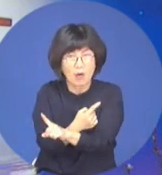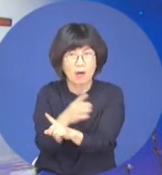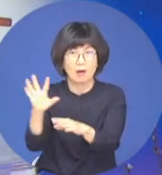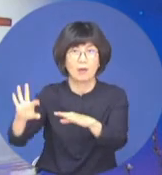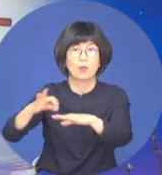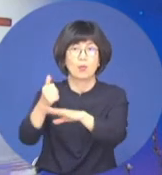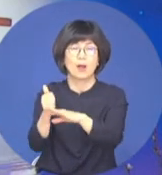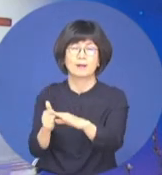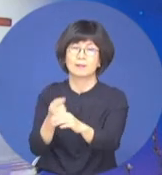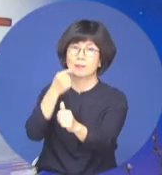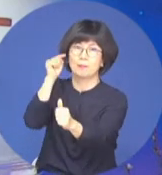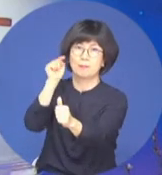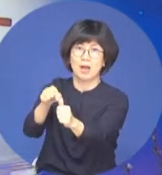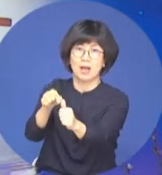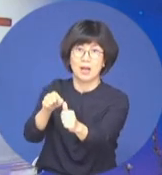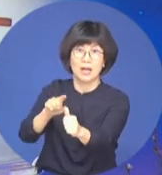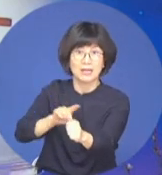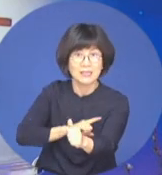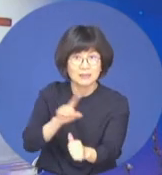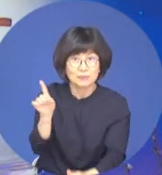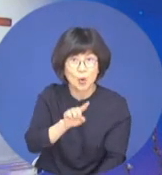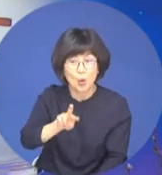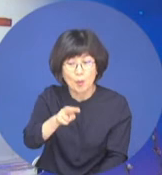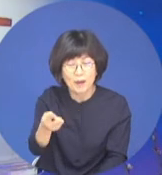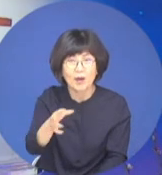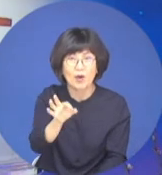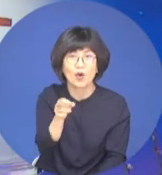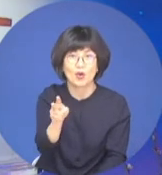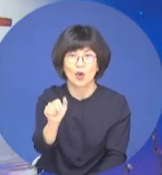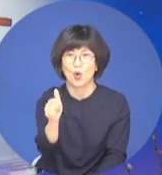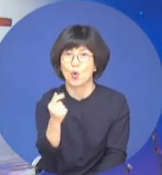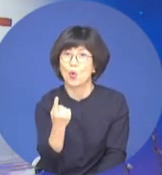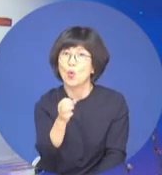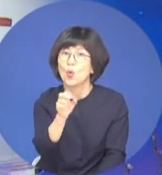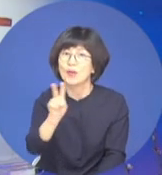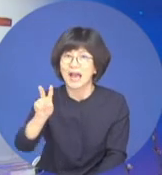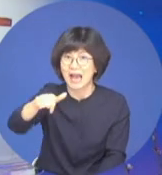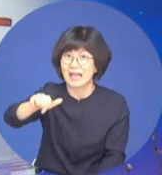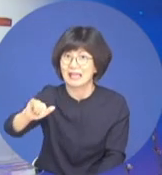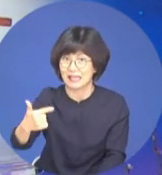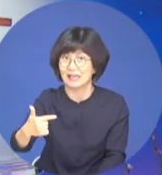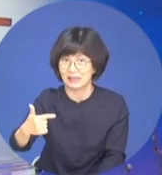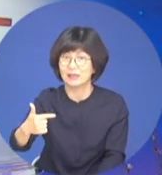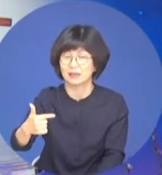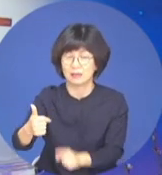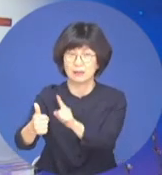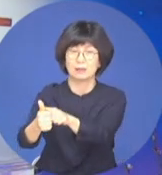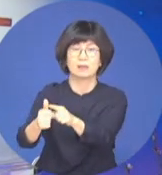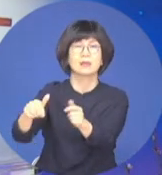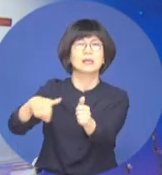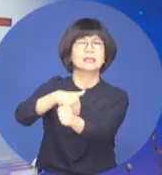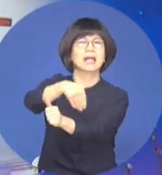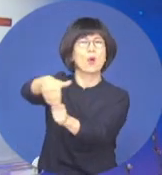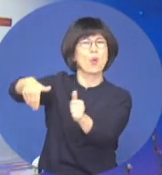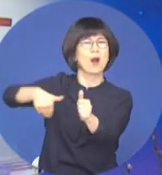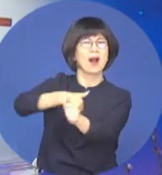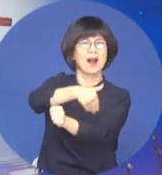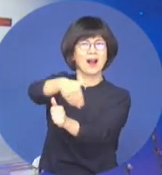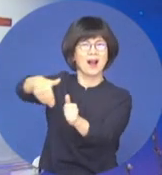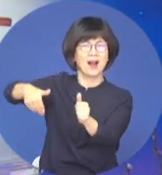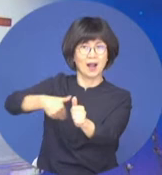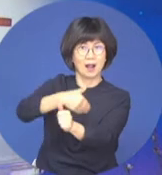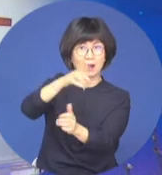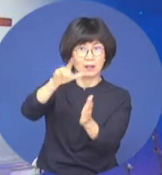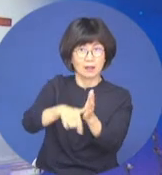사람이 여호야김입니다. 여호야김이 이제 왕노릇하게 되는 거예요. 이런 변동 속에 있을 때